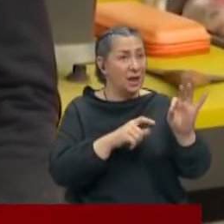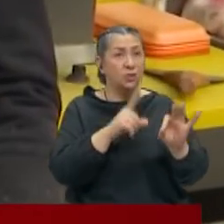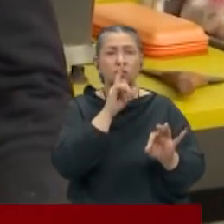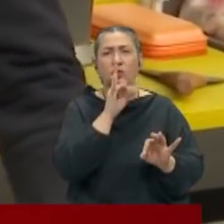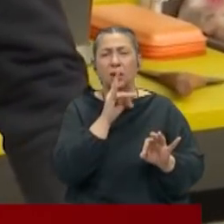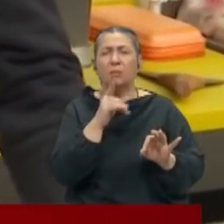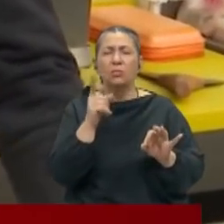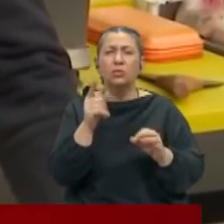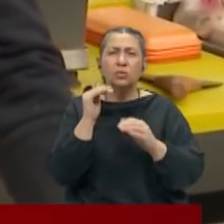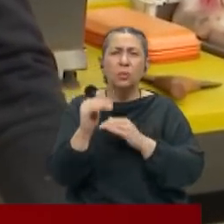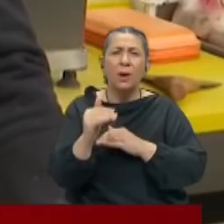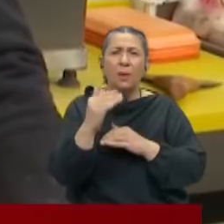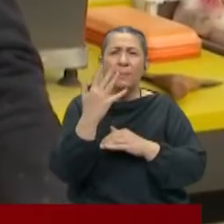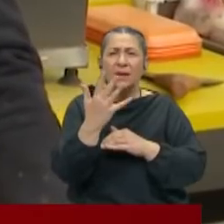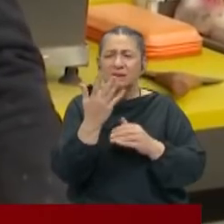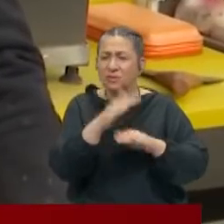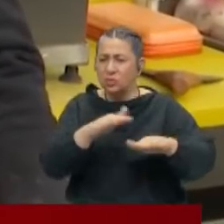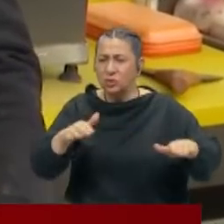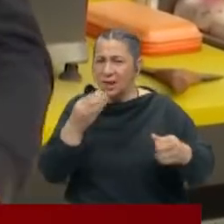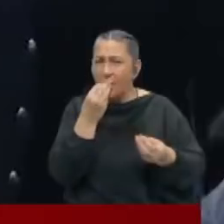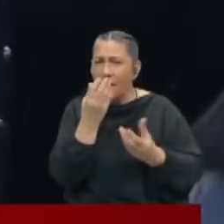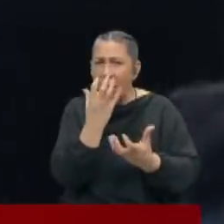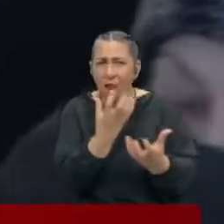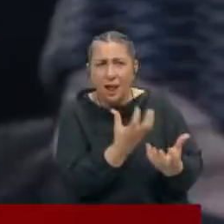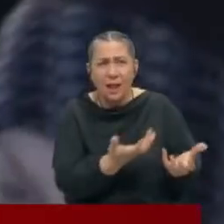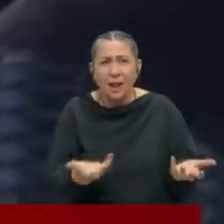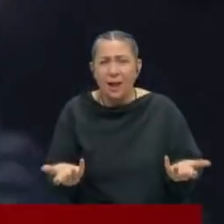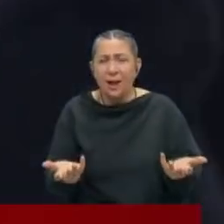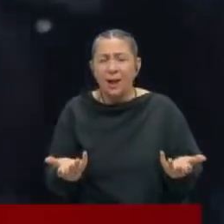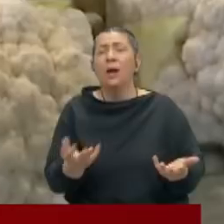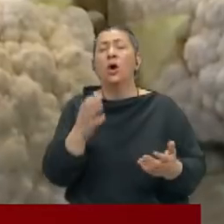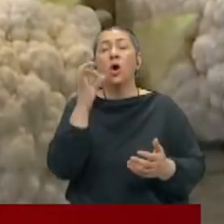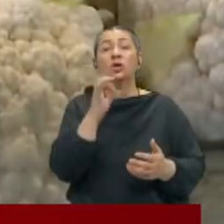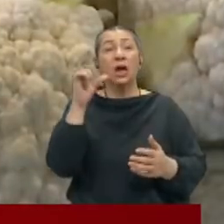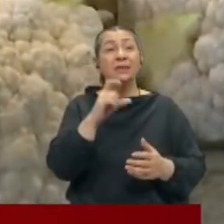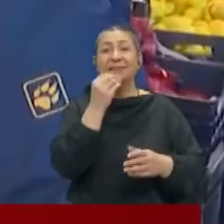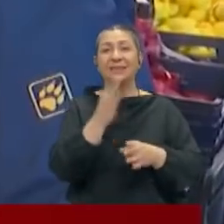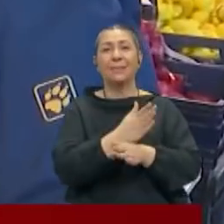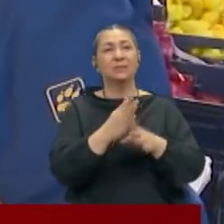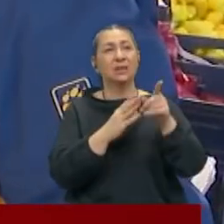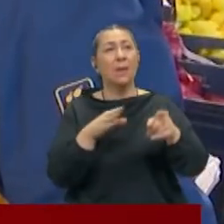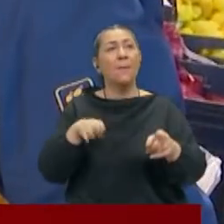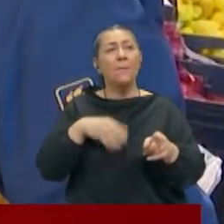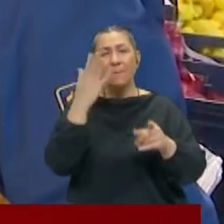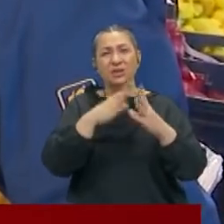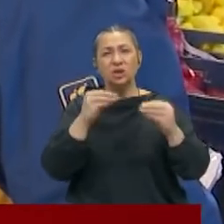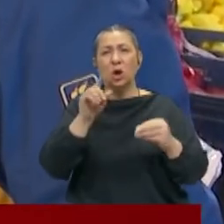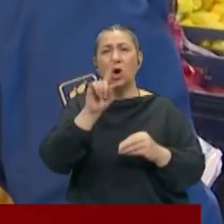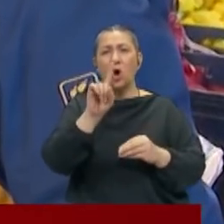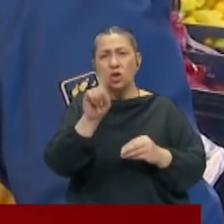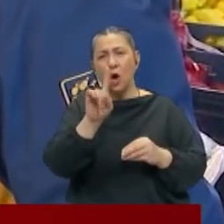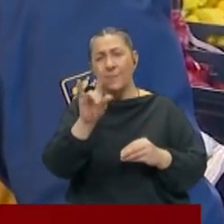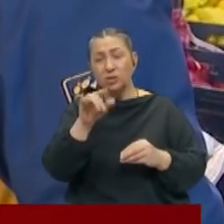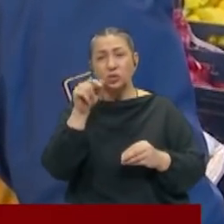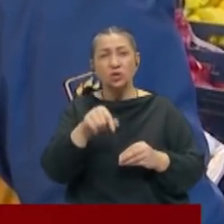150 lira. Bu vatandaş beş baş nüfusunu nasıl geçindirecek? Ocak ayında zam şampiyonu sebze oldu. Patlıcan 10 lira, 15 lira,